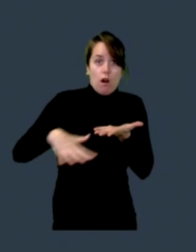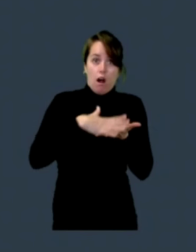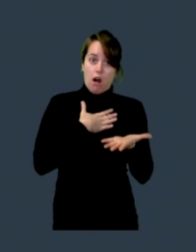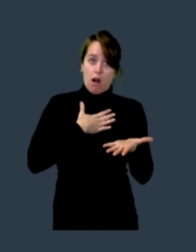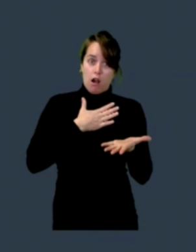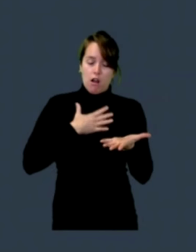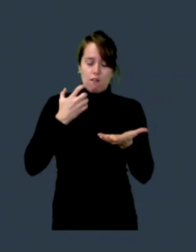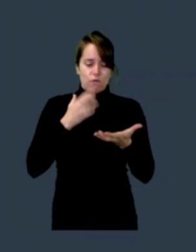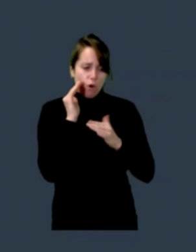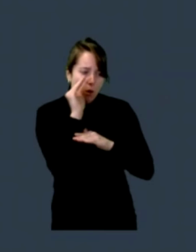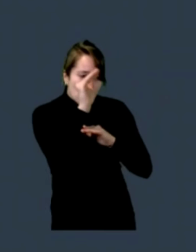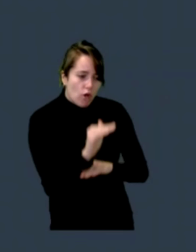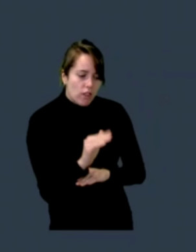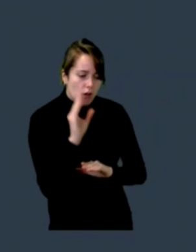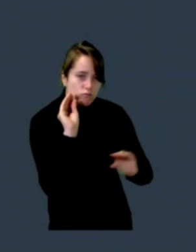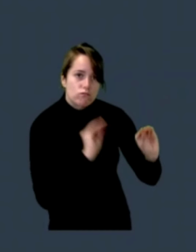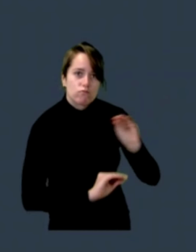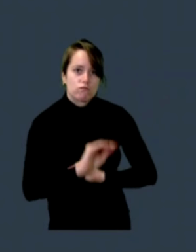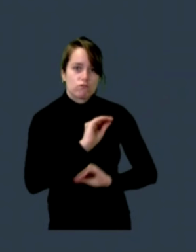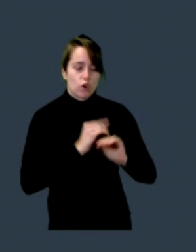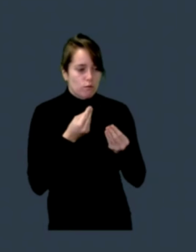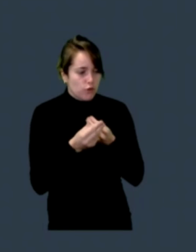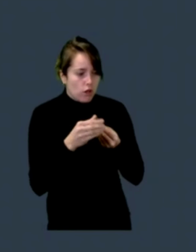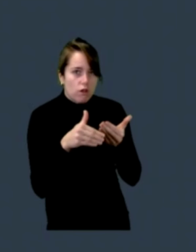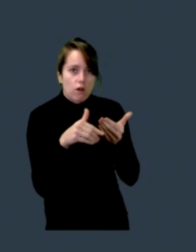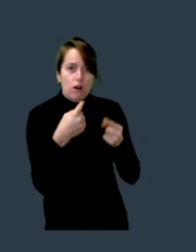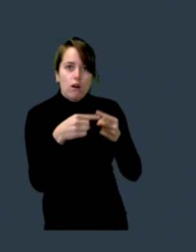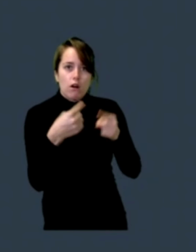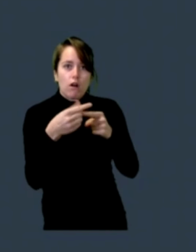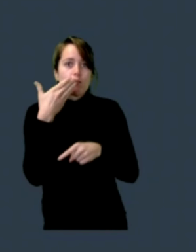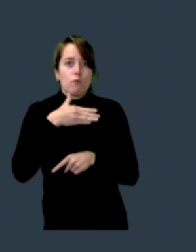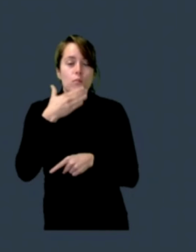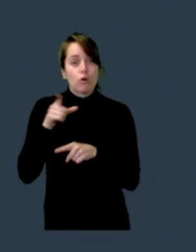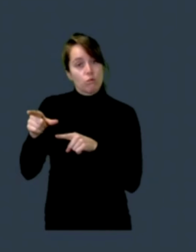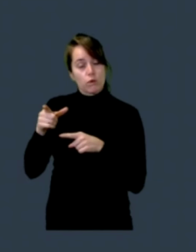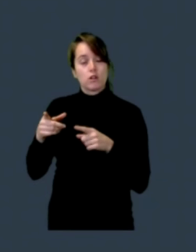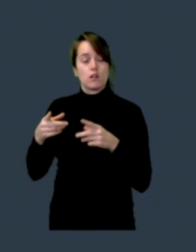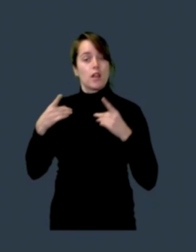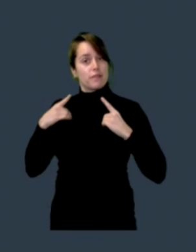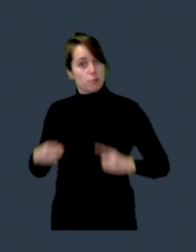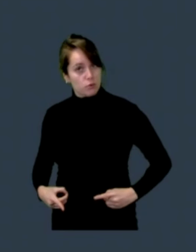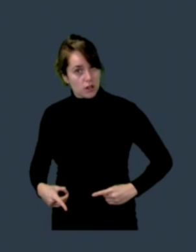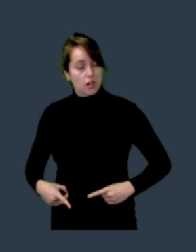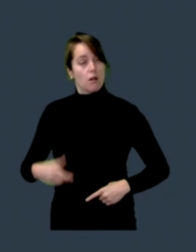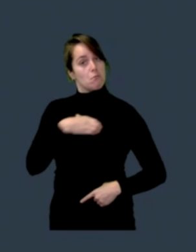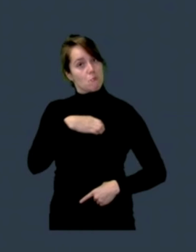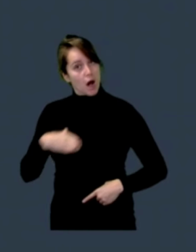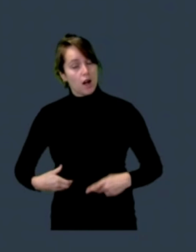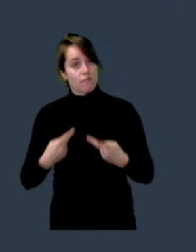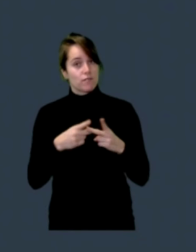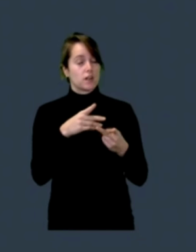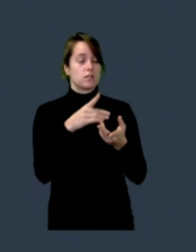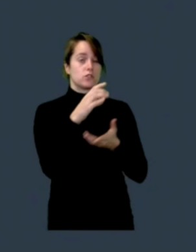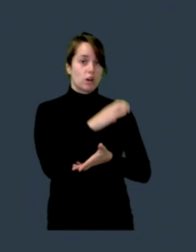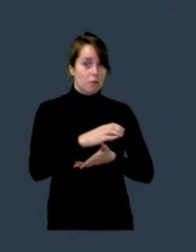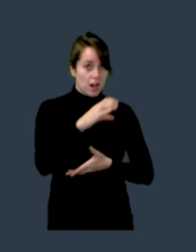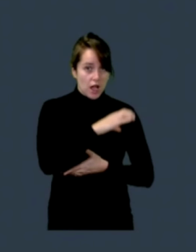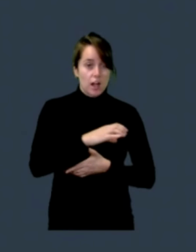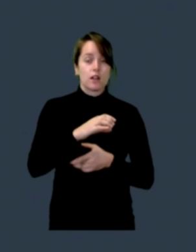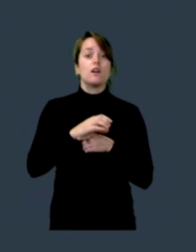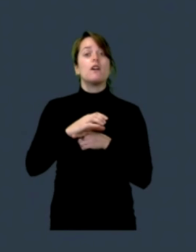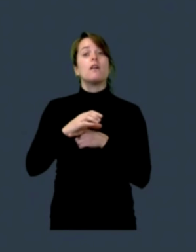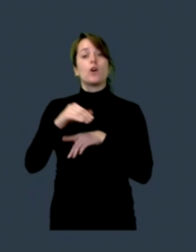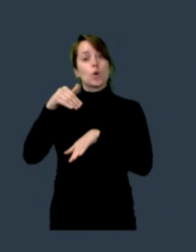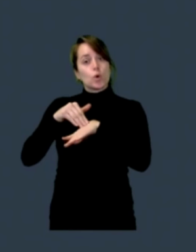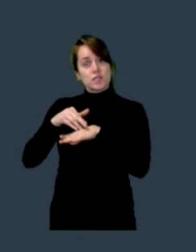mieux. L'homme qui a été à la fois député, maire de Chamalières, conseiller régional, président de notre région.